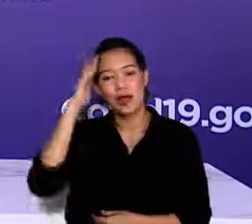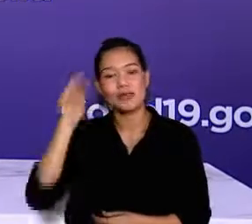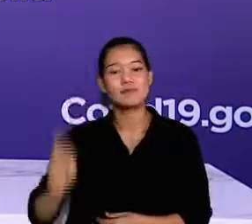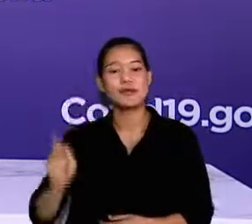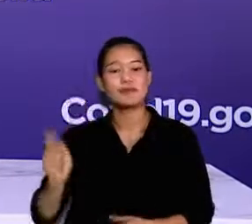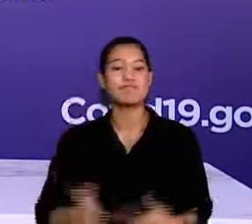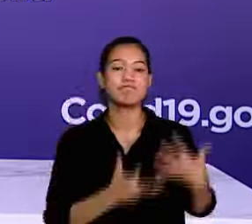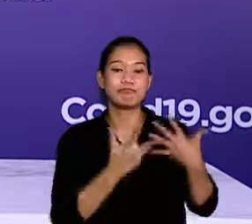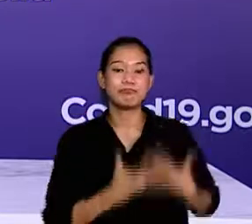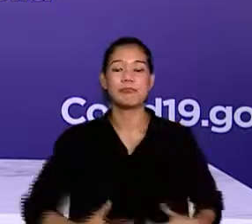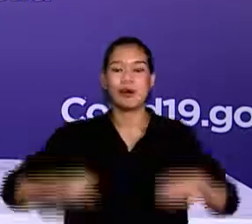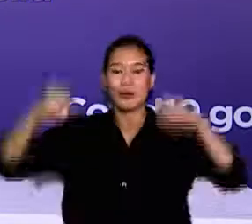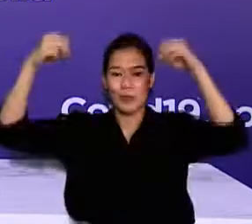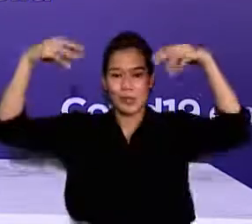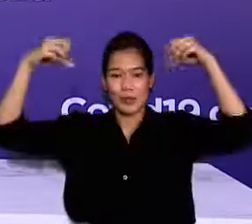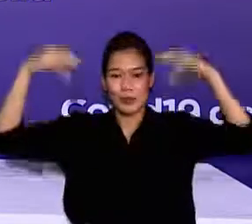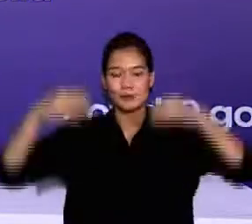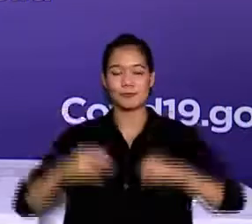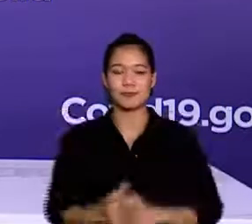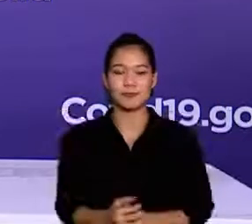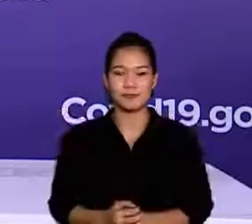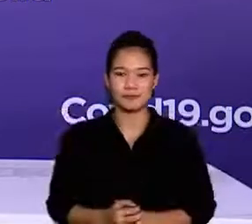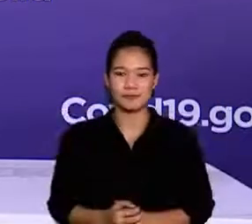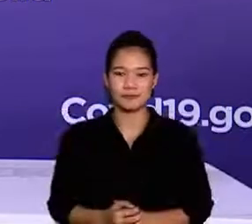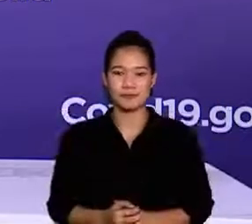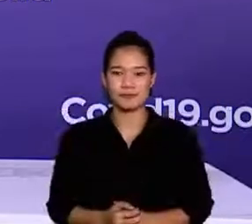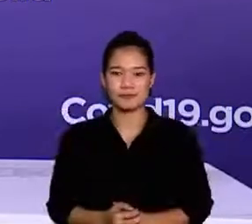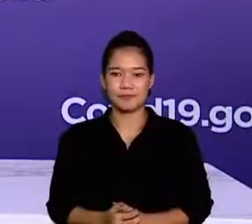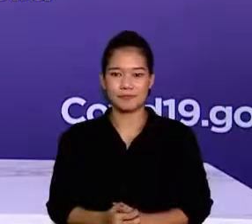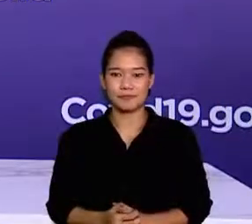wassalamu'alaikum warahmatullahi wabarakatuh